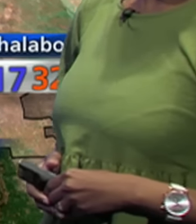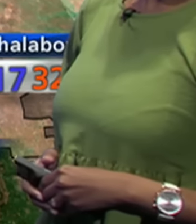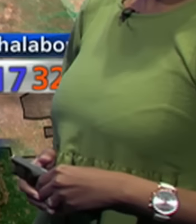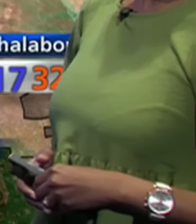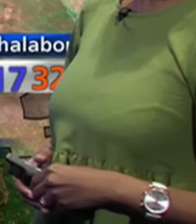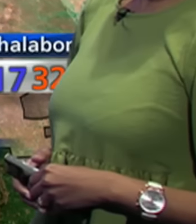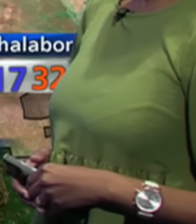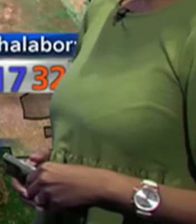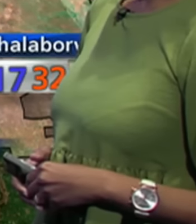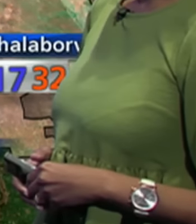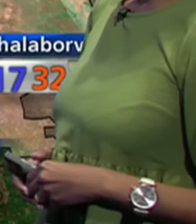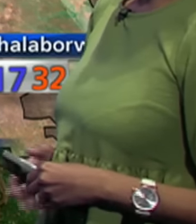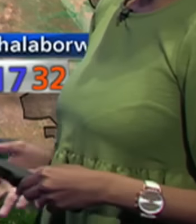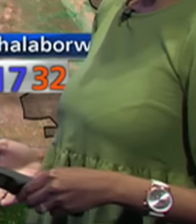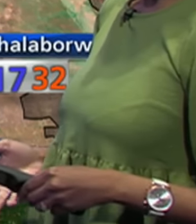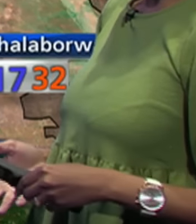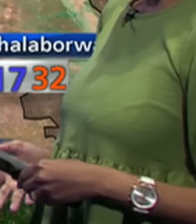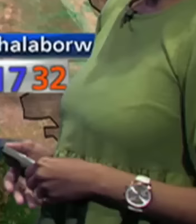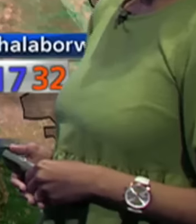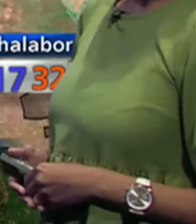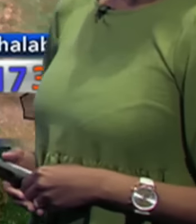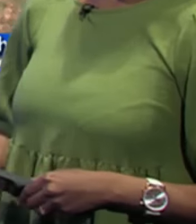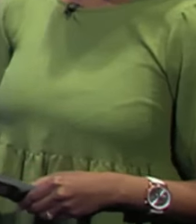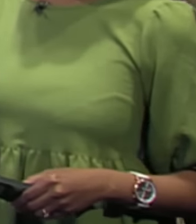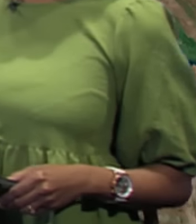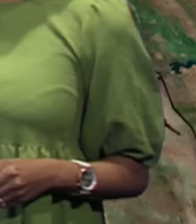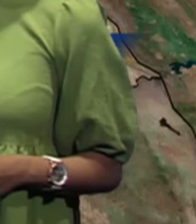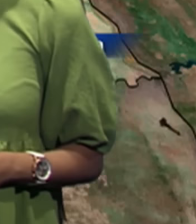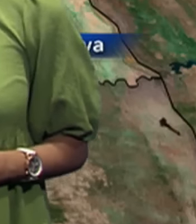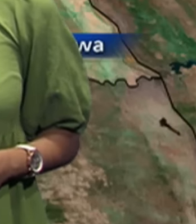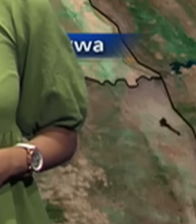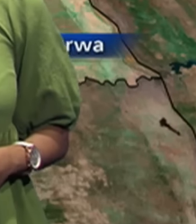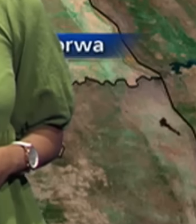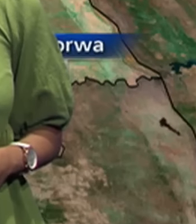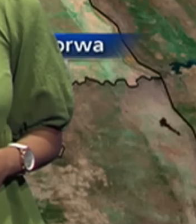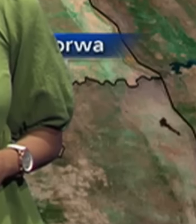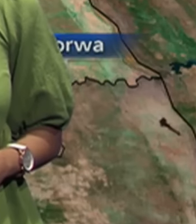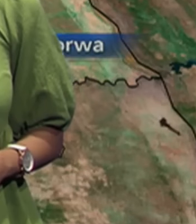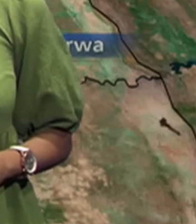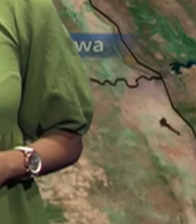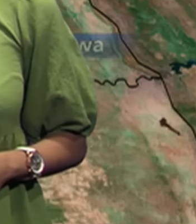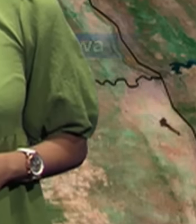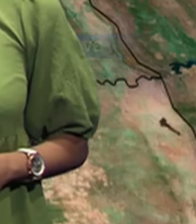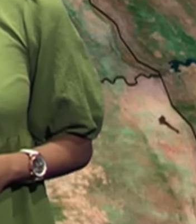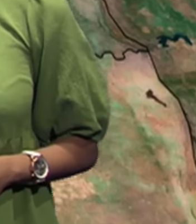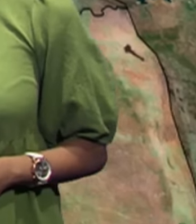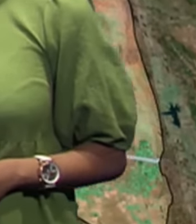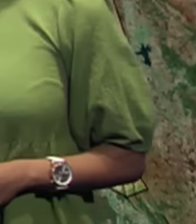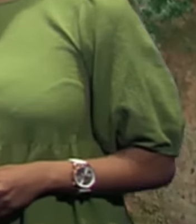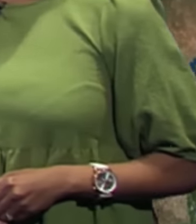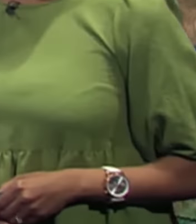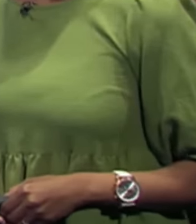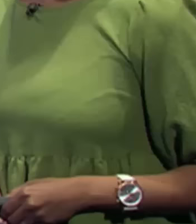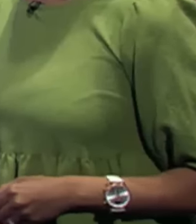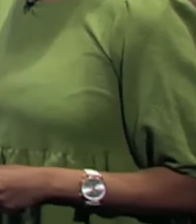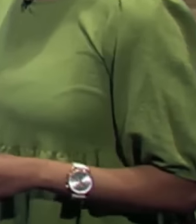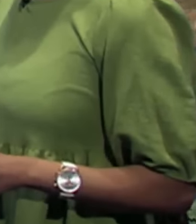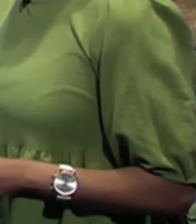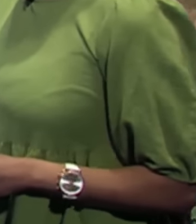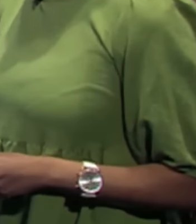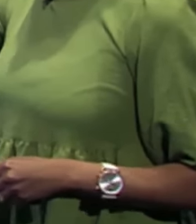gata di le 16 go a go le 25 lebella Belabela le teng ke re gata di le 16 go a go di le 21